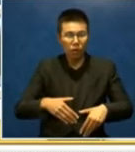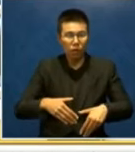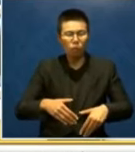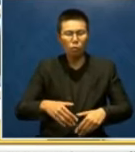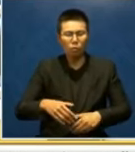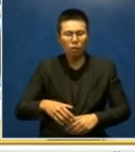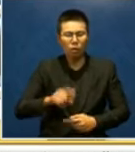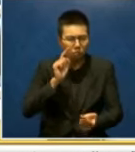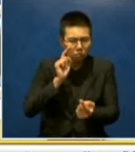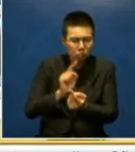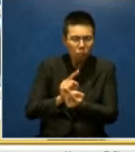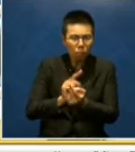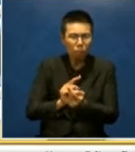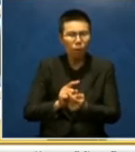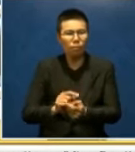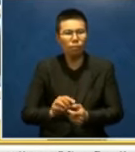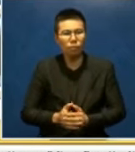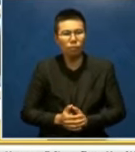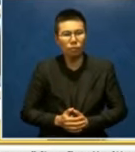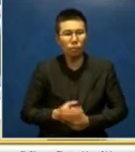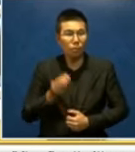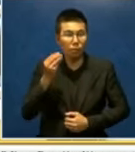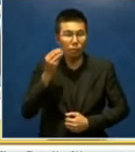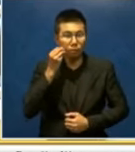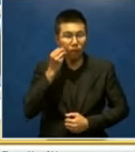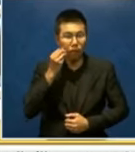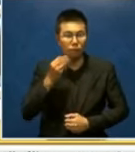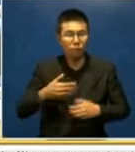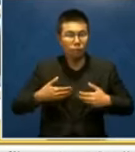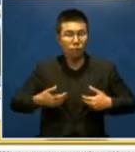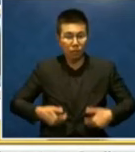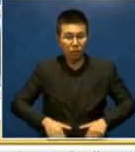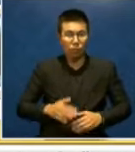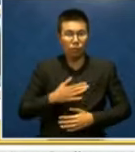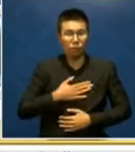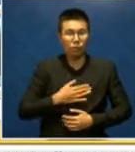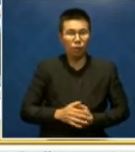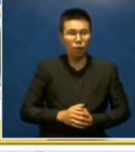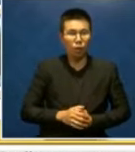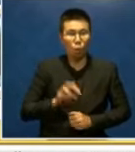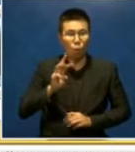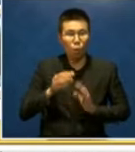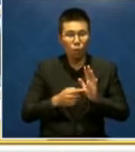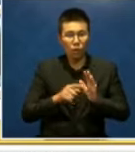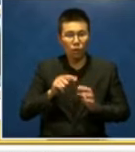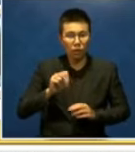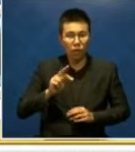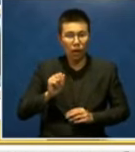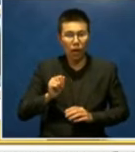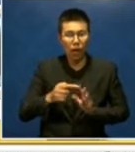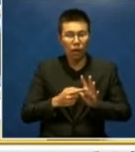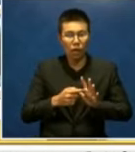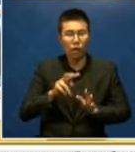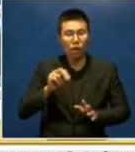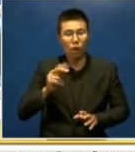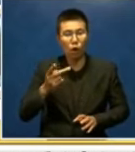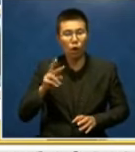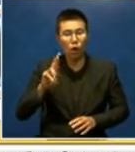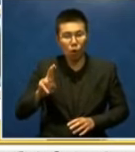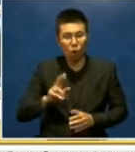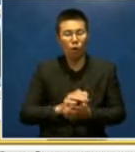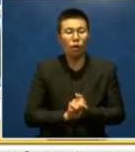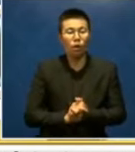ครับอีกที่นึงครับบ้านเกิดผมเลยครับวัฒนานครบ้านผมอยู่ติดกับกองบิน 3แต่ก่อนเป็นฝูง